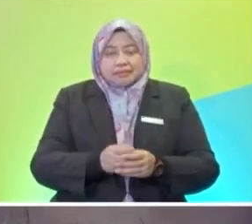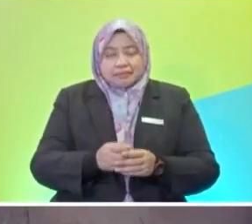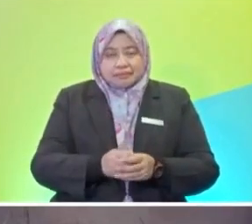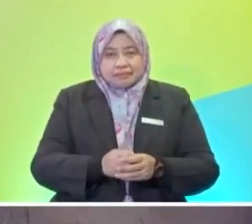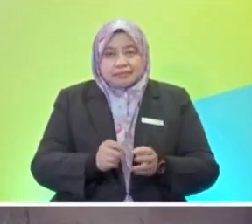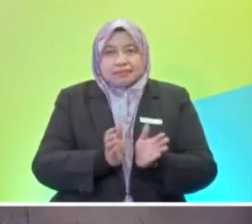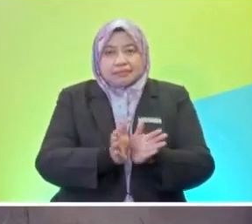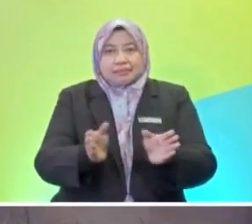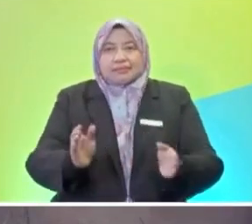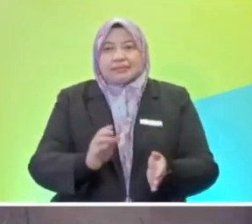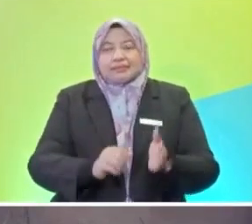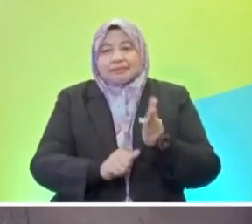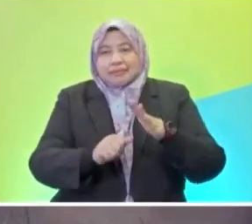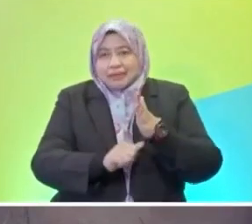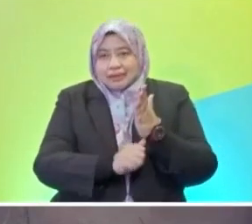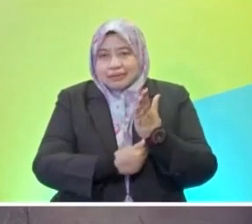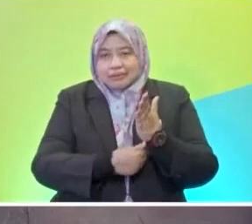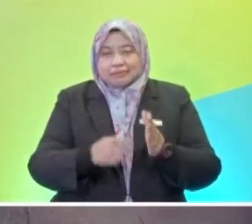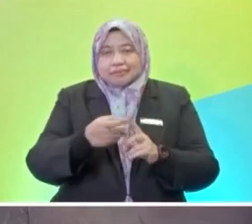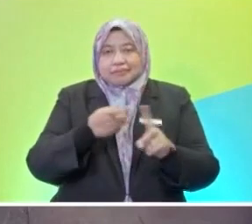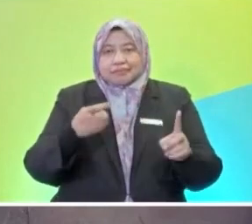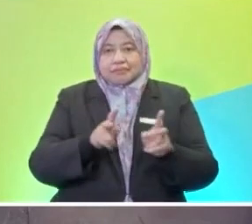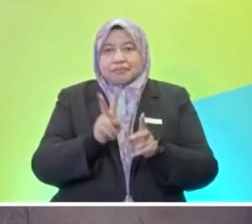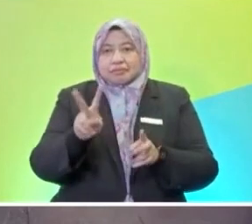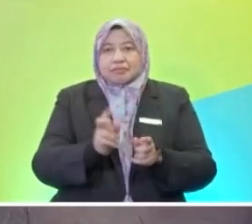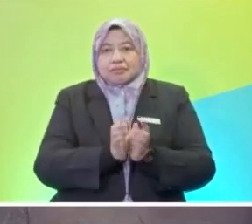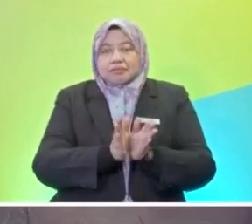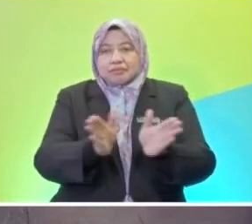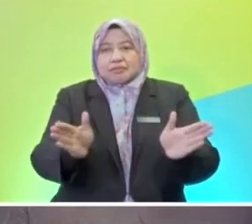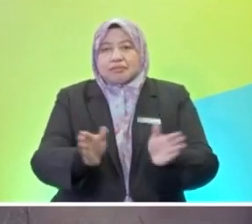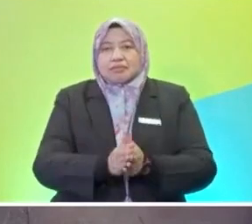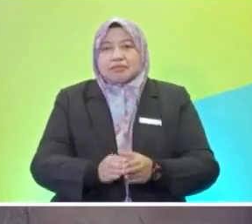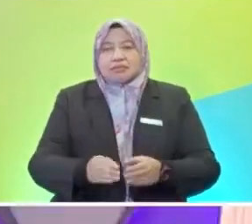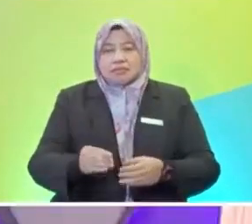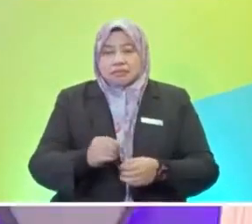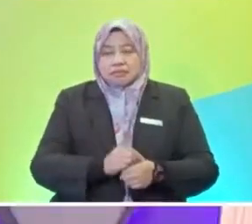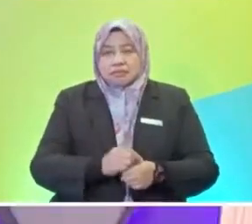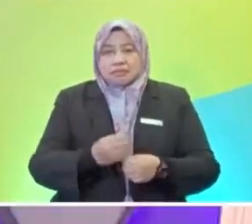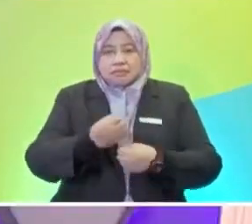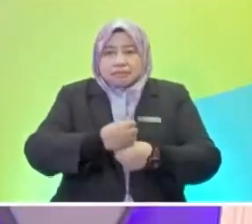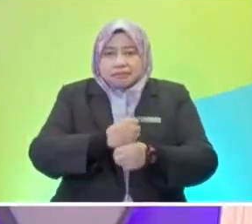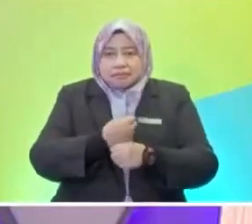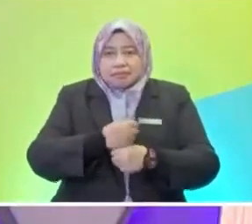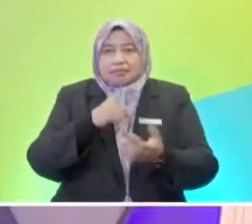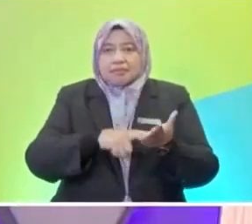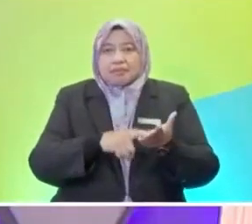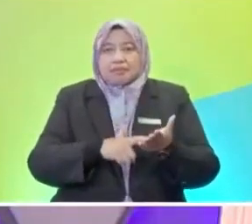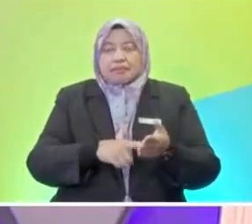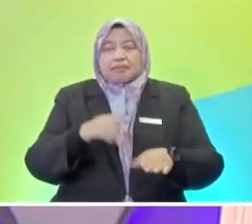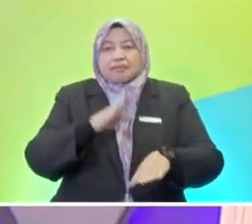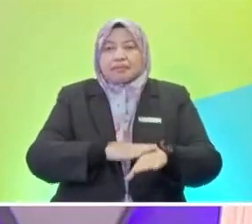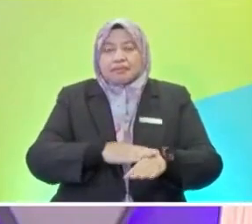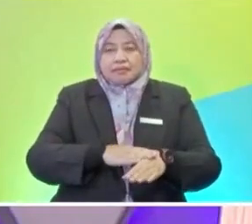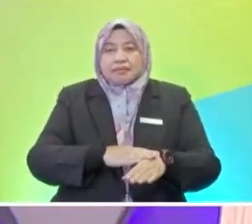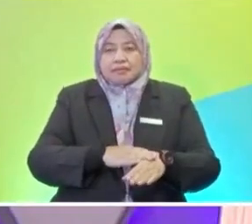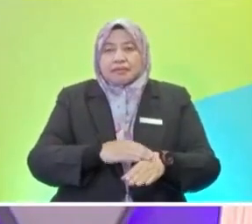Coba lihat apa yang ada di tangan bentuk apa yang ada dadu tersebut